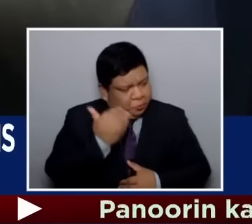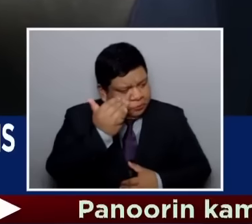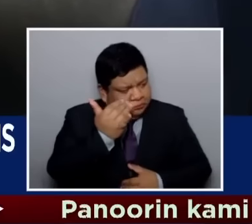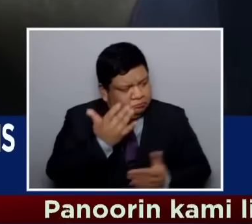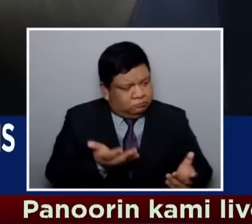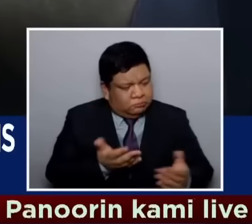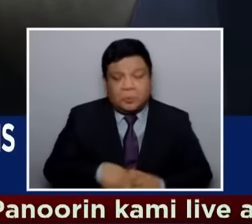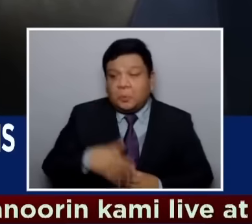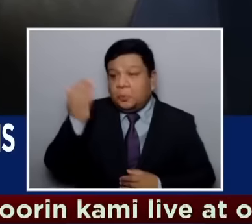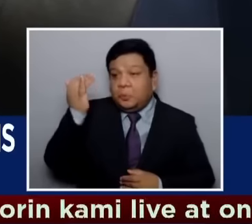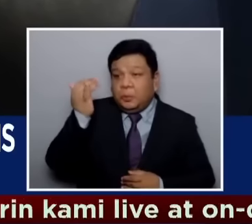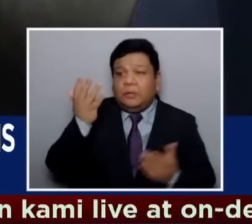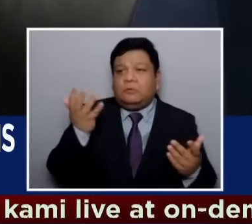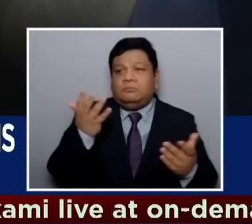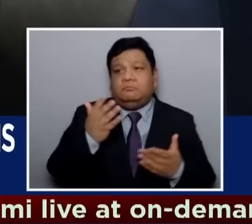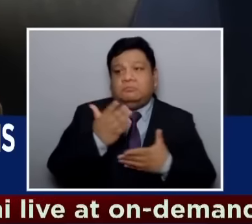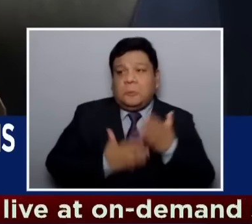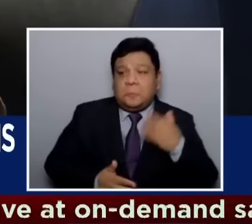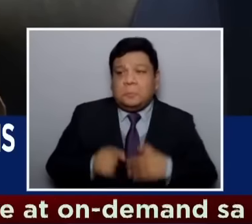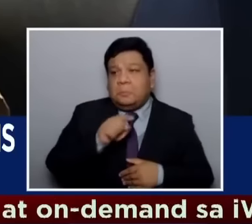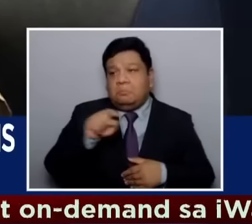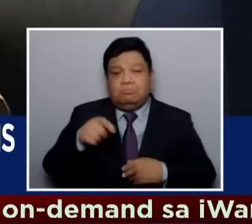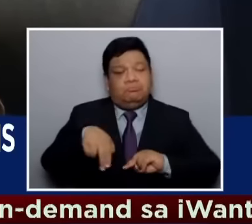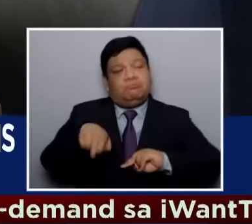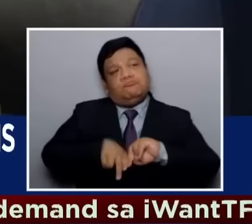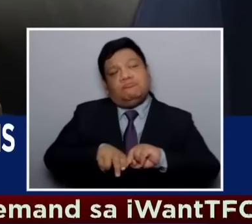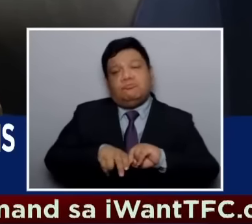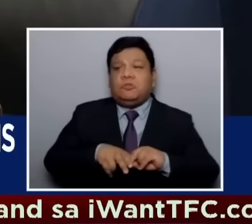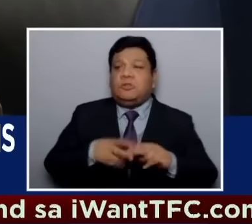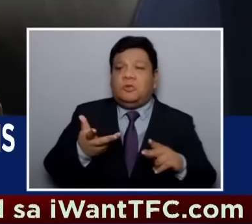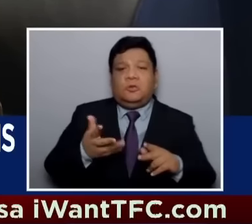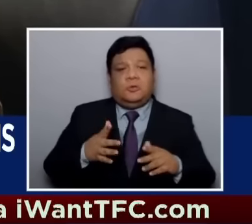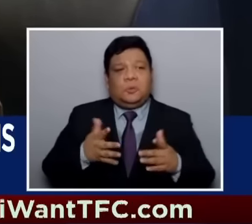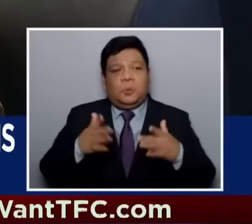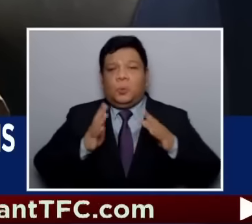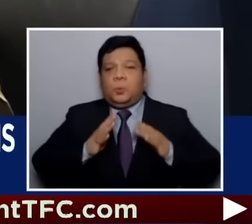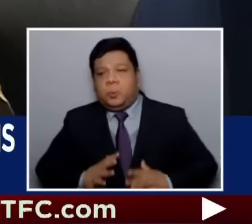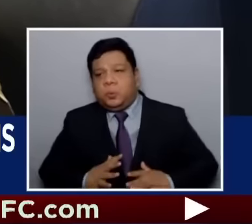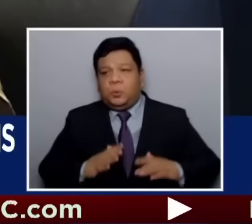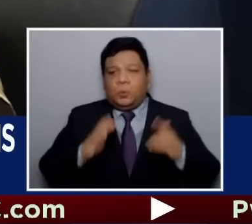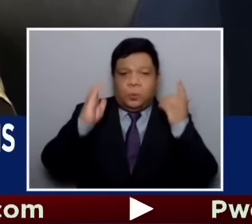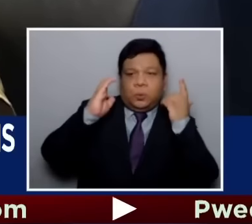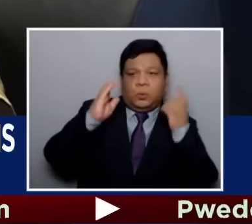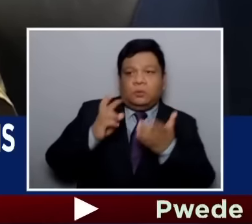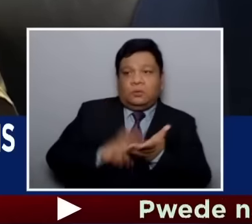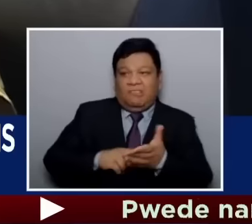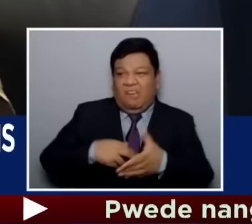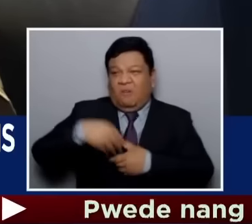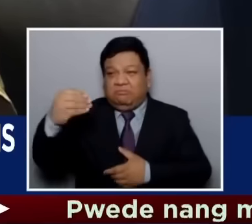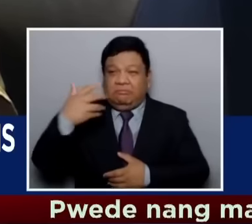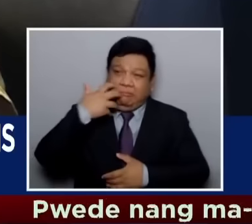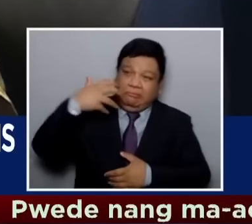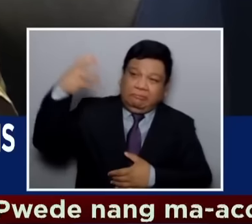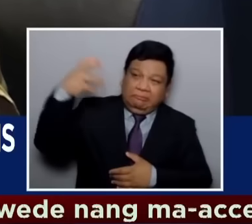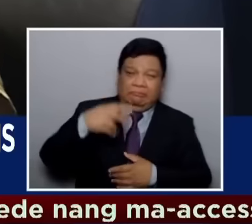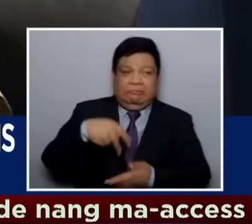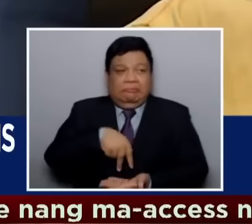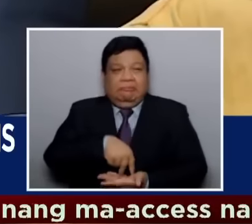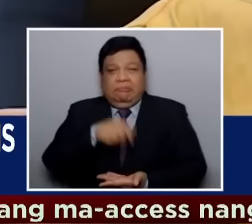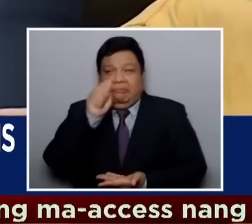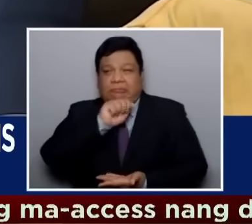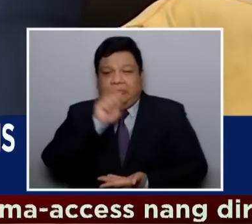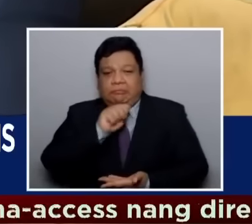Dahil mga nakaupo lang po yung mga paparehistro. Eh pag doon po sa labas, hindi, mga nakatayo pa, tapos mainit